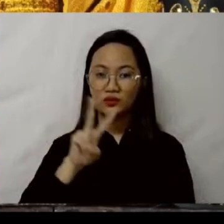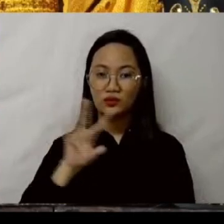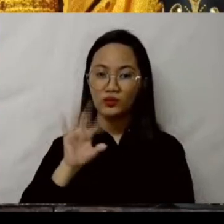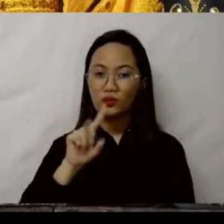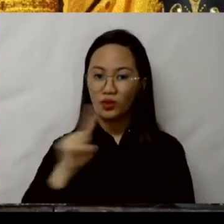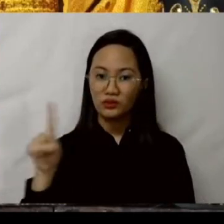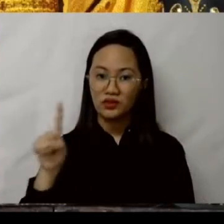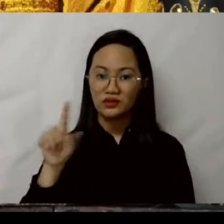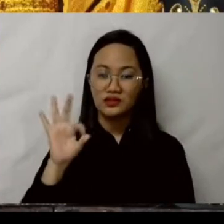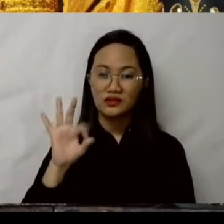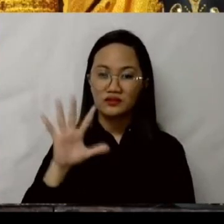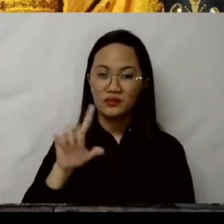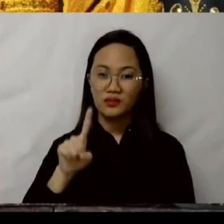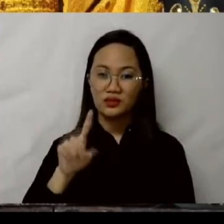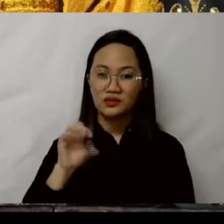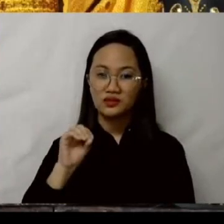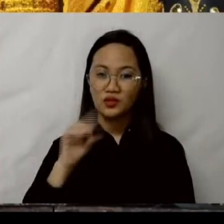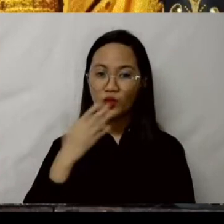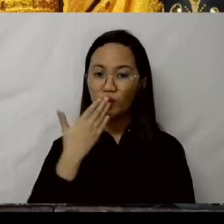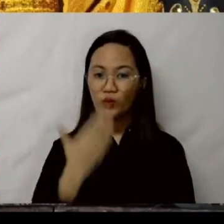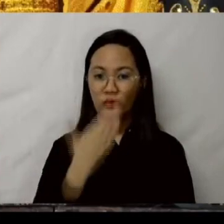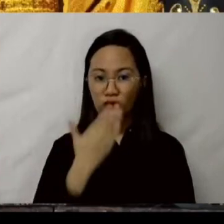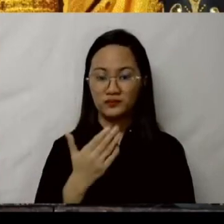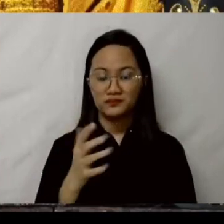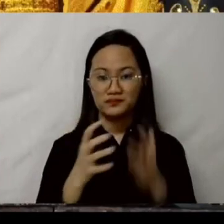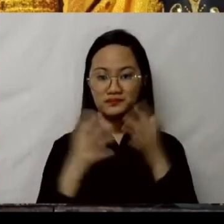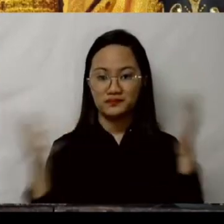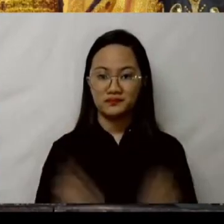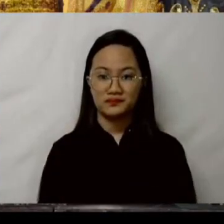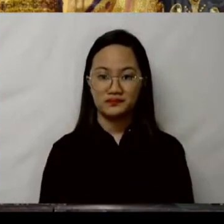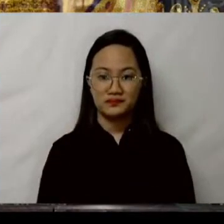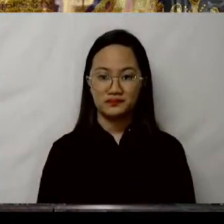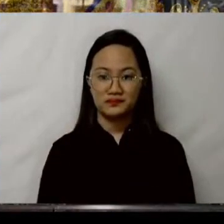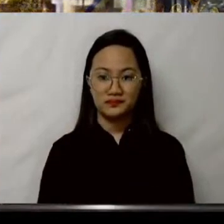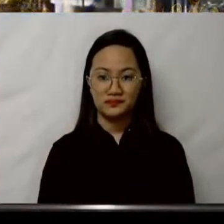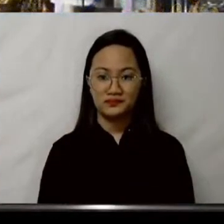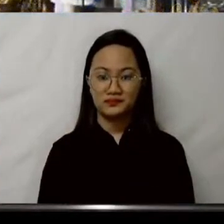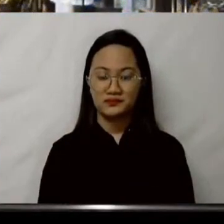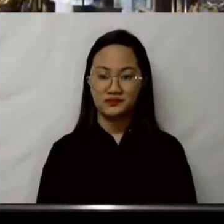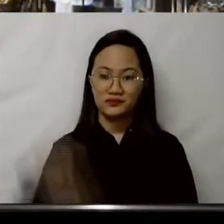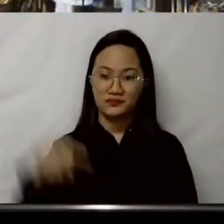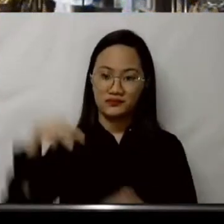0961-211-9510. Maraming salamat po. Tumayo po ang lahat.